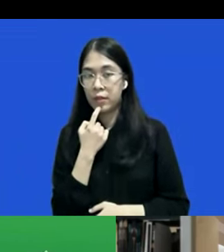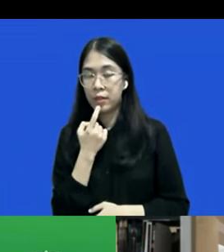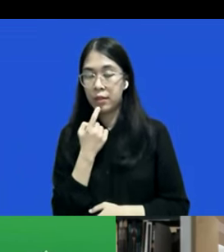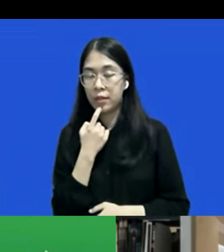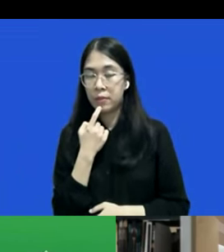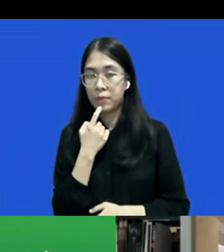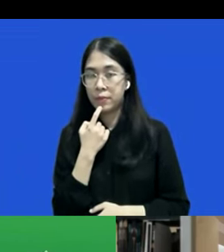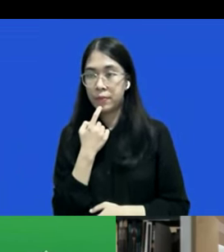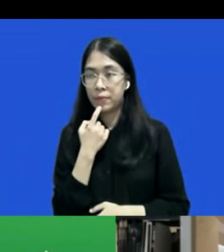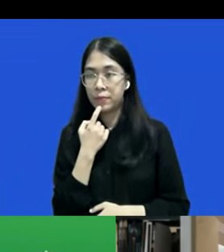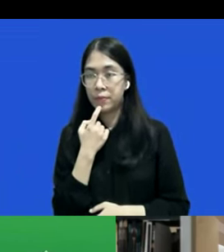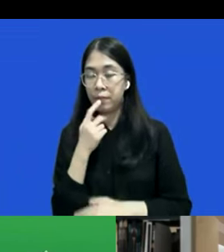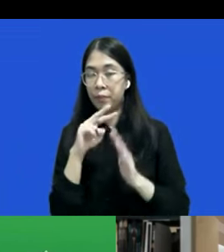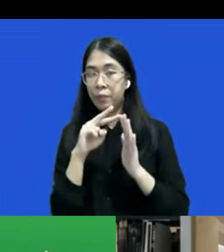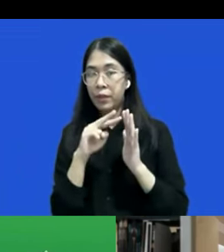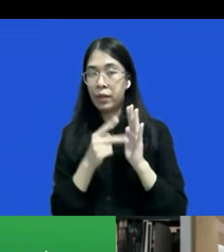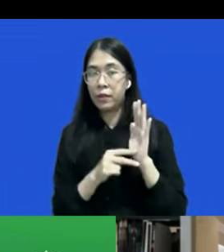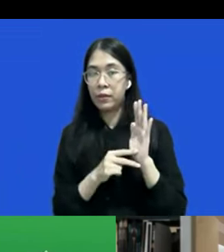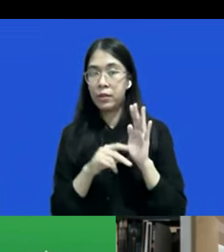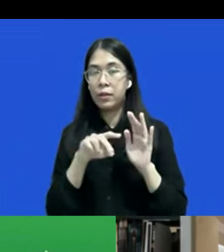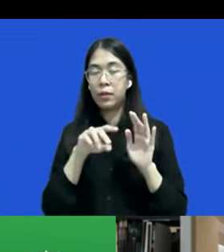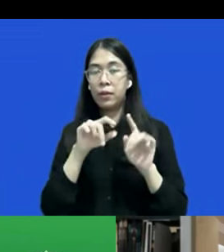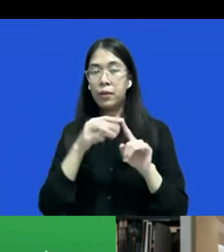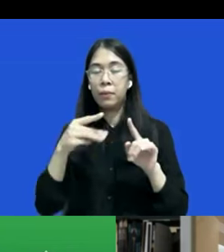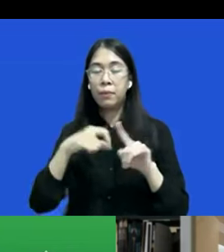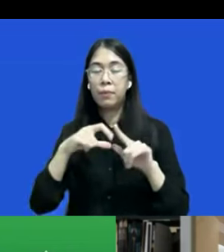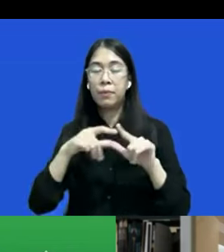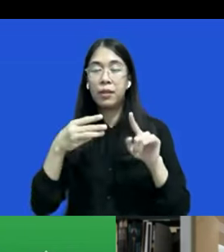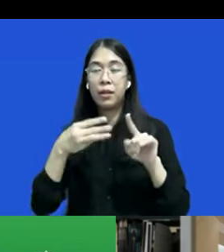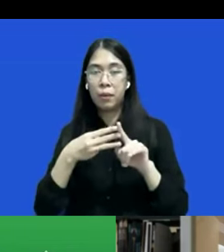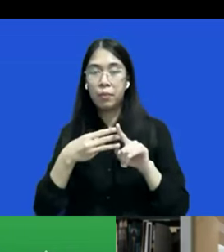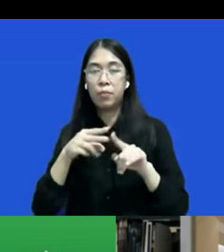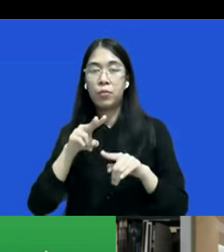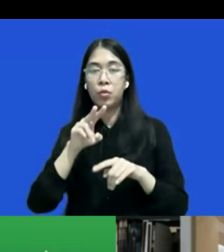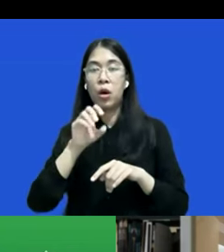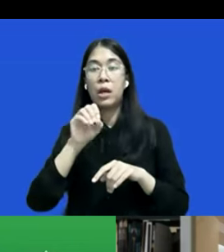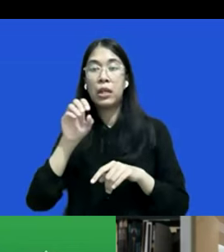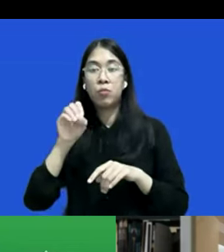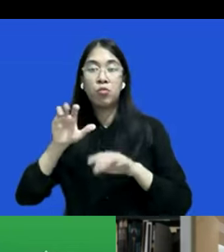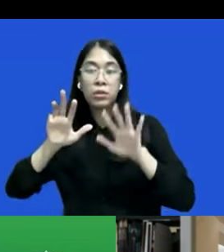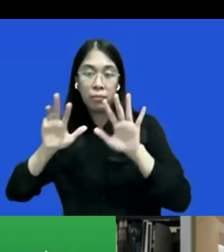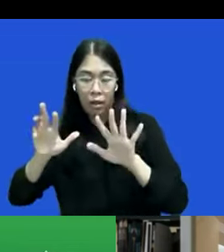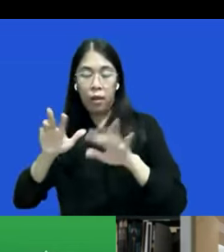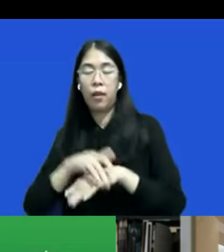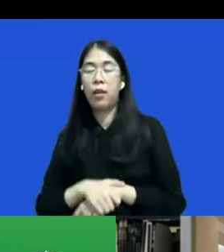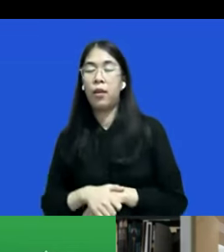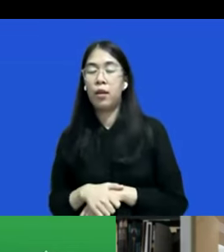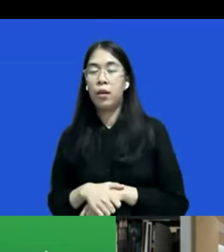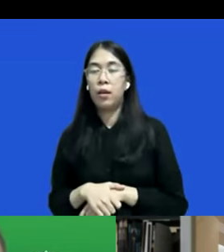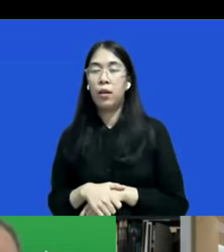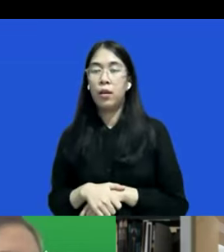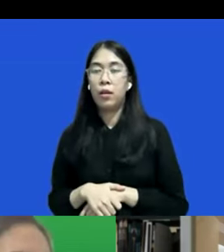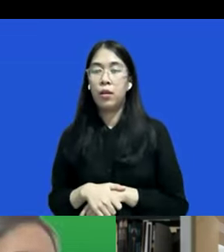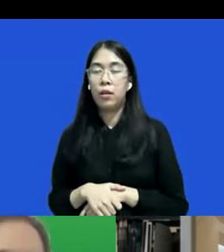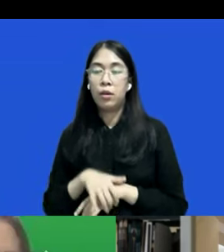ya, revisi Perkap 12 tahun 2019 ya. 2009, mohon maaf. Yang kemudian